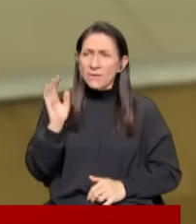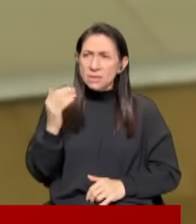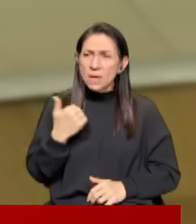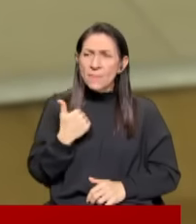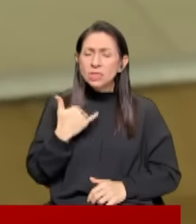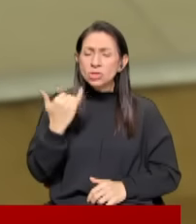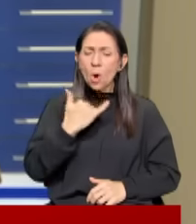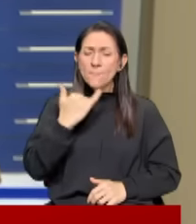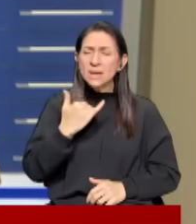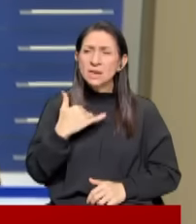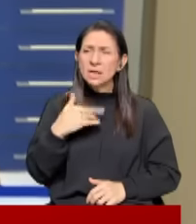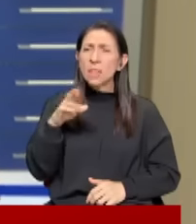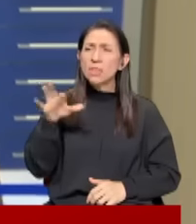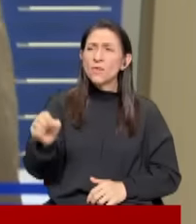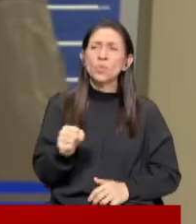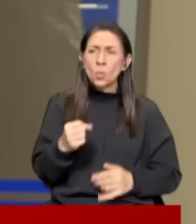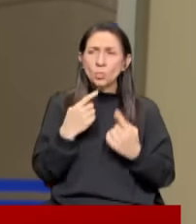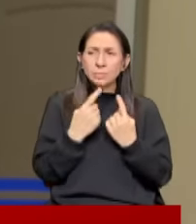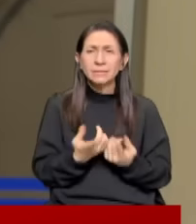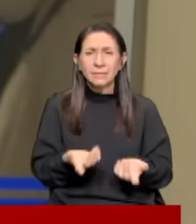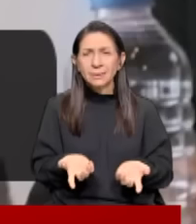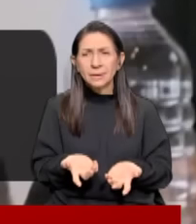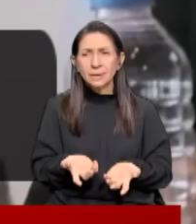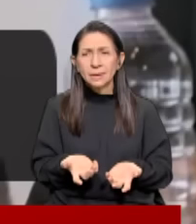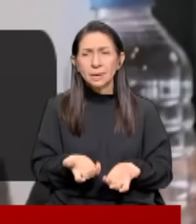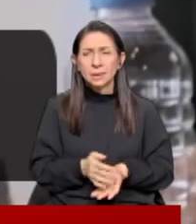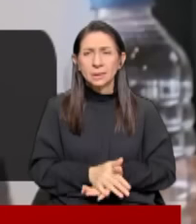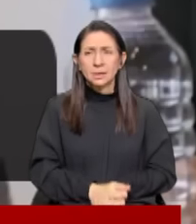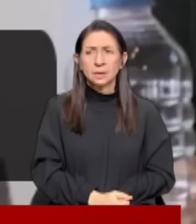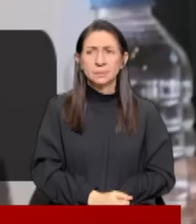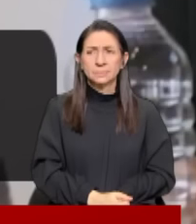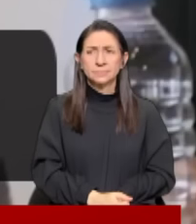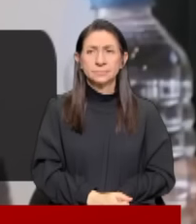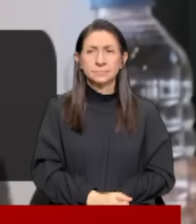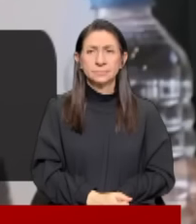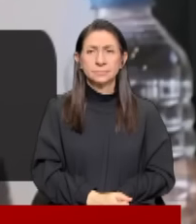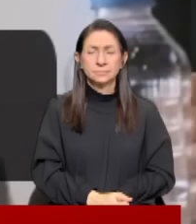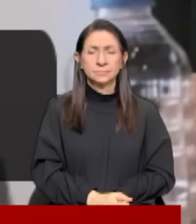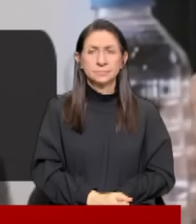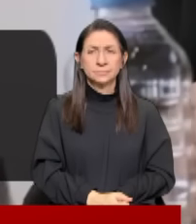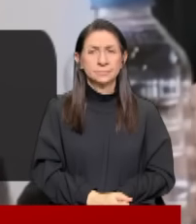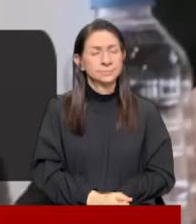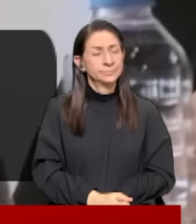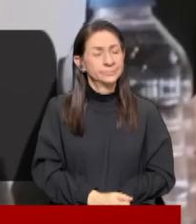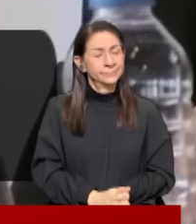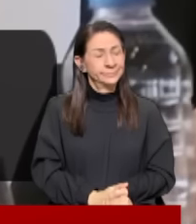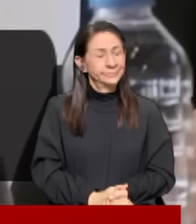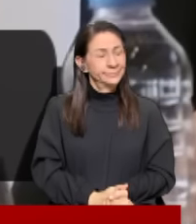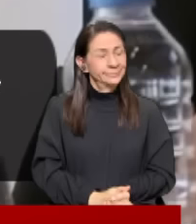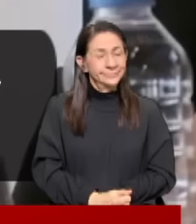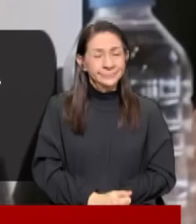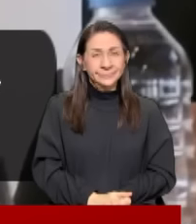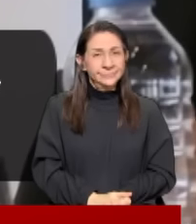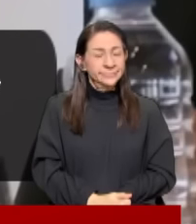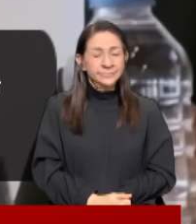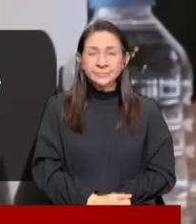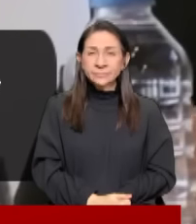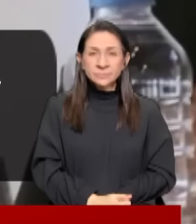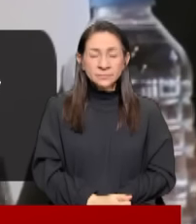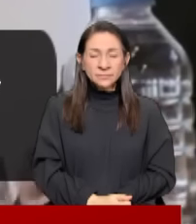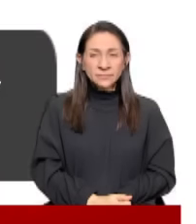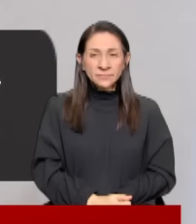etti kendisine randevu için torpil yaptırdığını. Randevu alamıyoruz diye. Ben de alamıyorum. Torpil yaptırıyorum, açıkça söyleyeyim. Çünkü